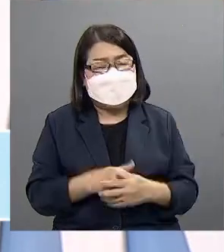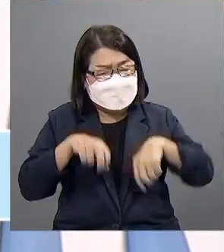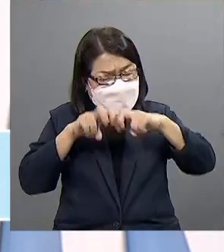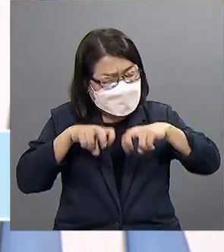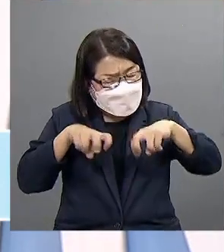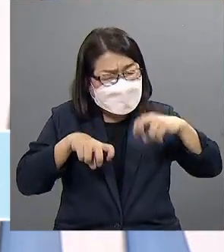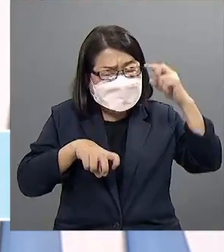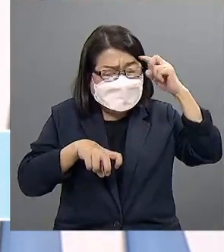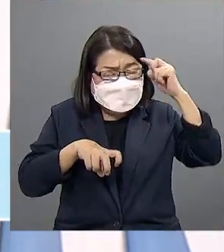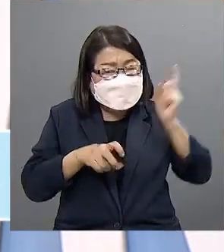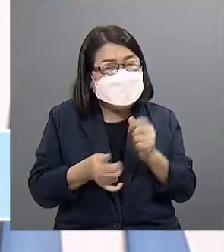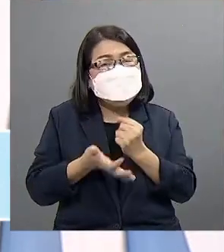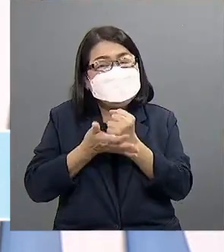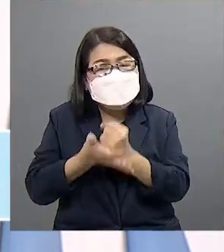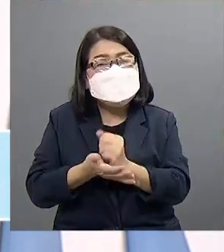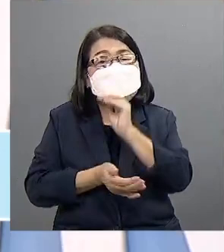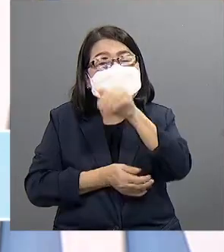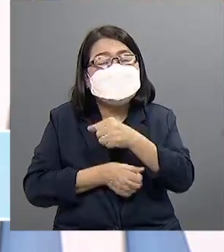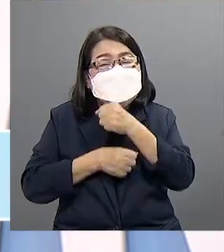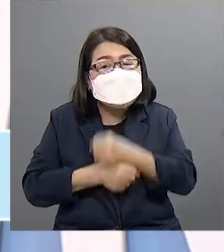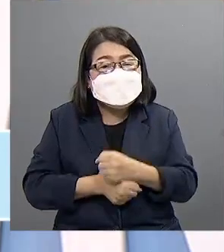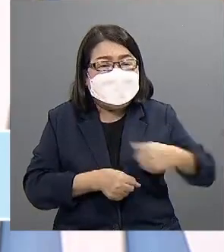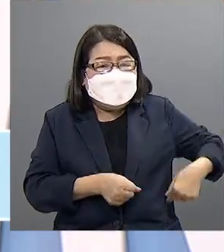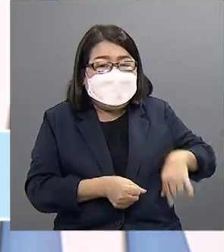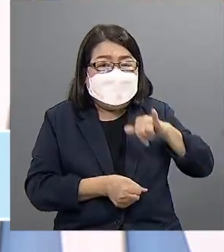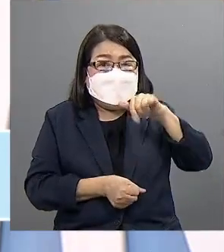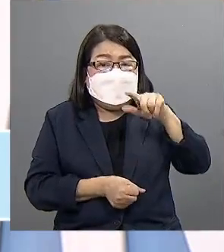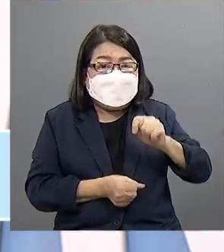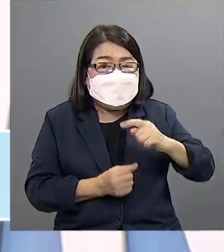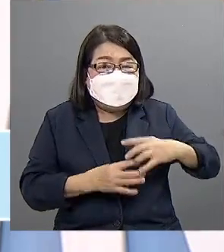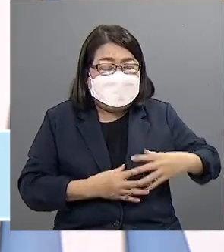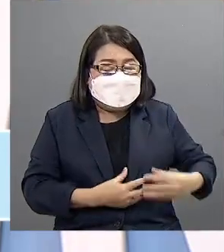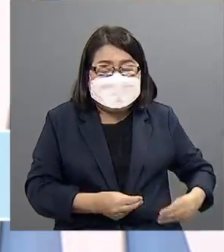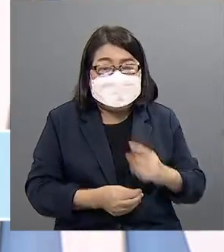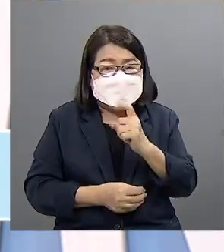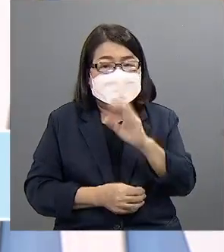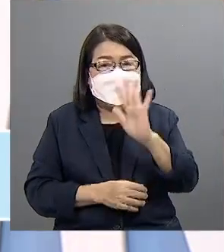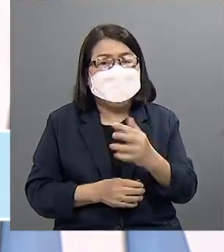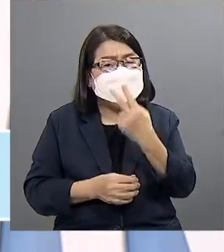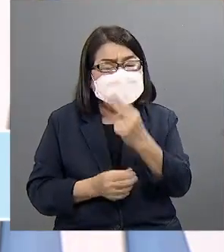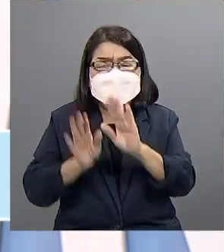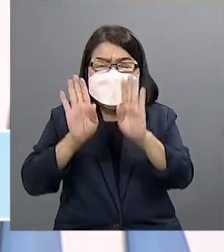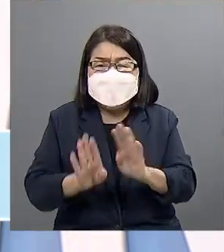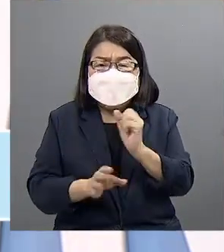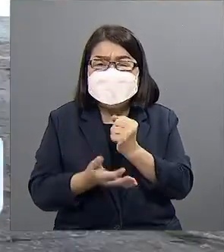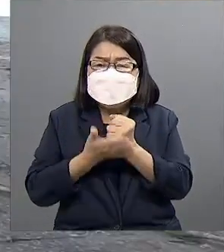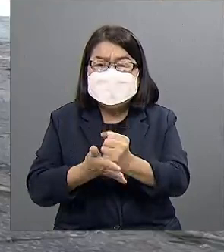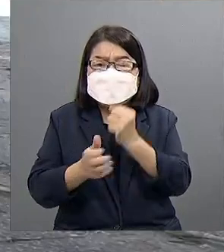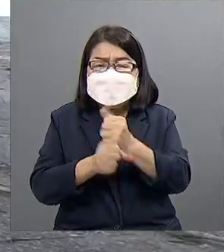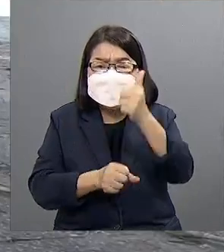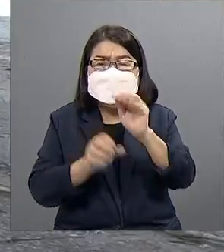างชราให้รอดปลอดภัยจากโรคไตนั่นเองว่าแต่จะเป็นนวัตกรรมอะไรและจะช่วยช้างในด้านไหนไปติดตามได้กันเลยค่ะ